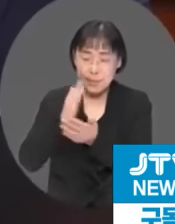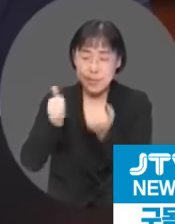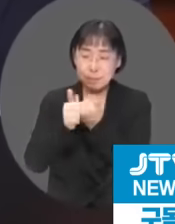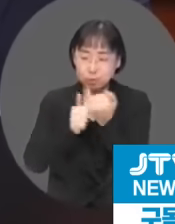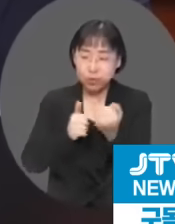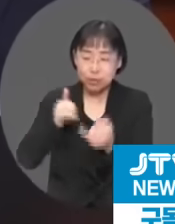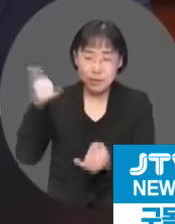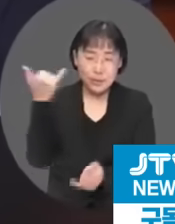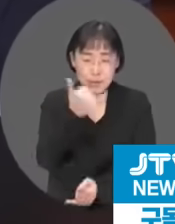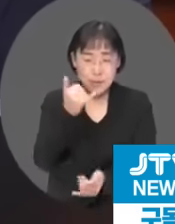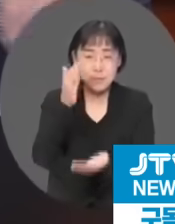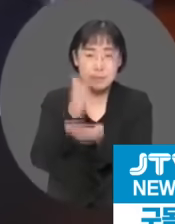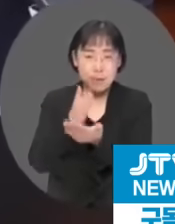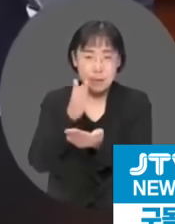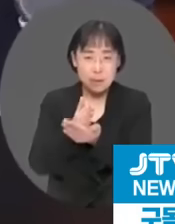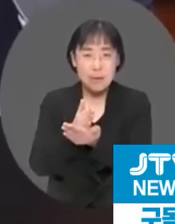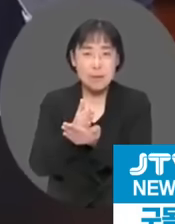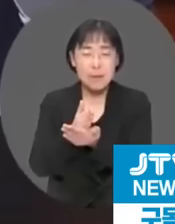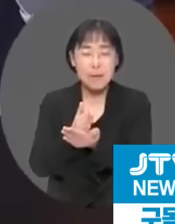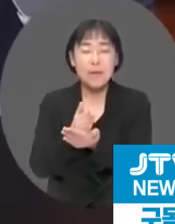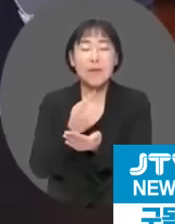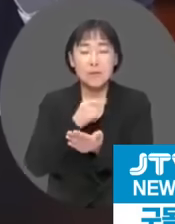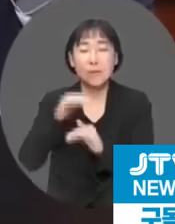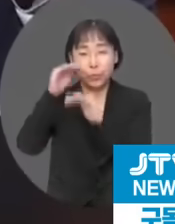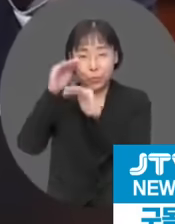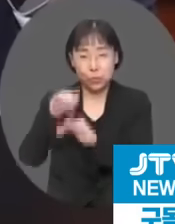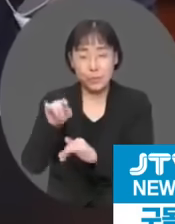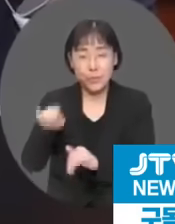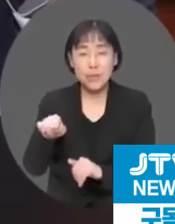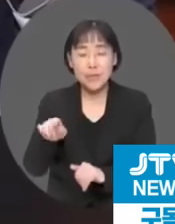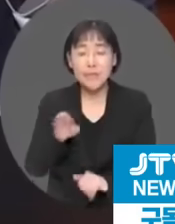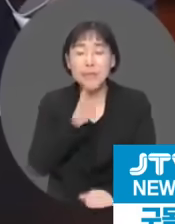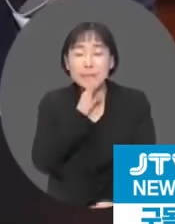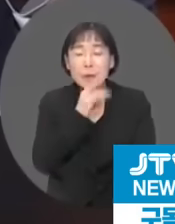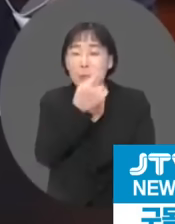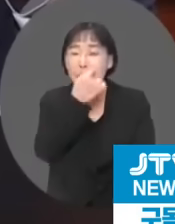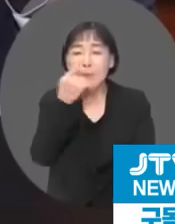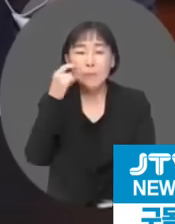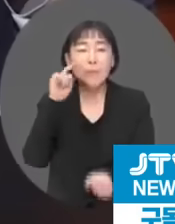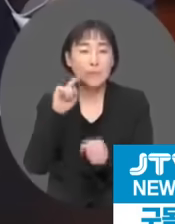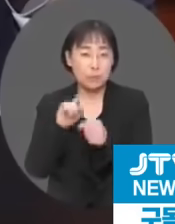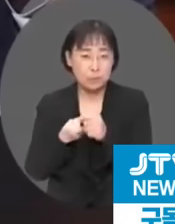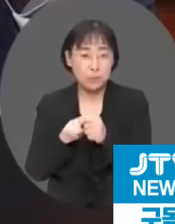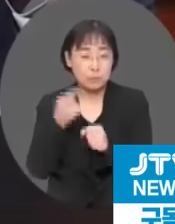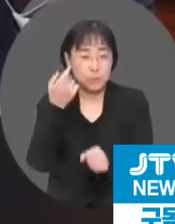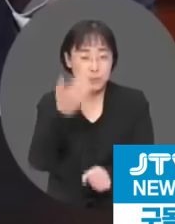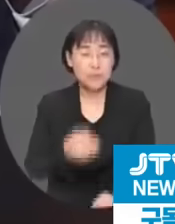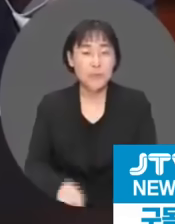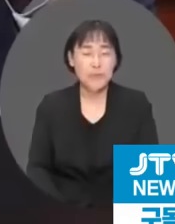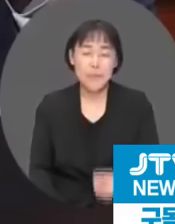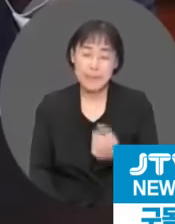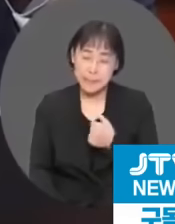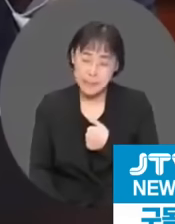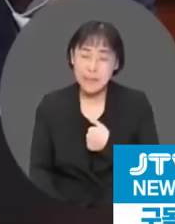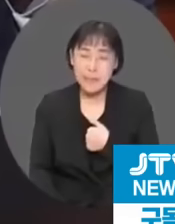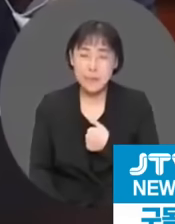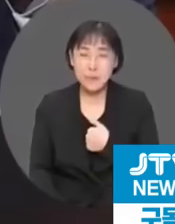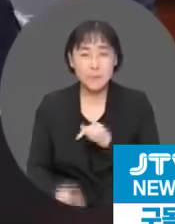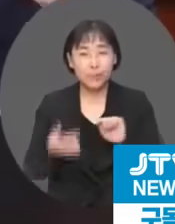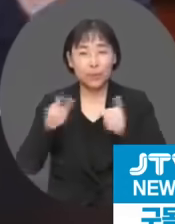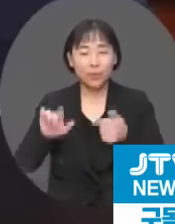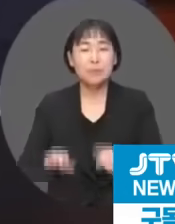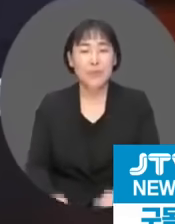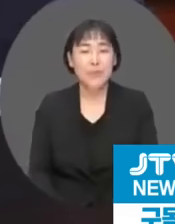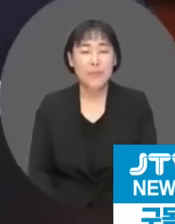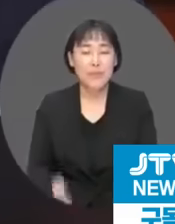하셨다고 알고 있어서 팩트체크를 하기 위해서 질문을 했던 겁니다 거는 제가 예 제가 파악한 보만 하루는